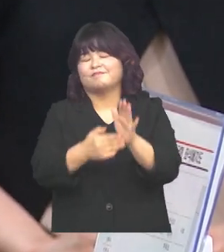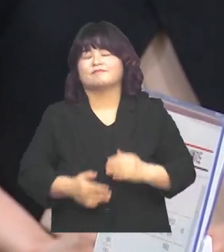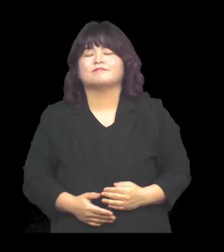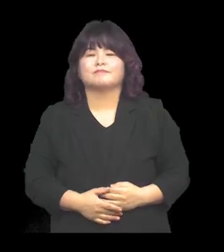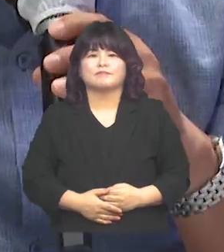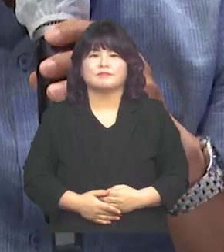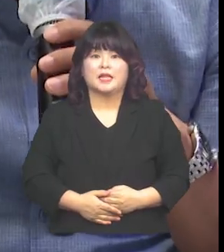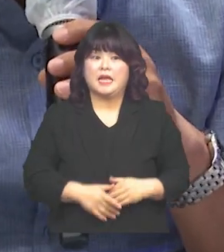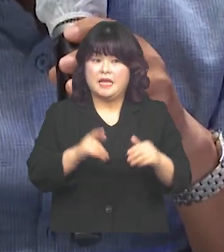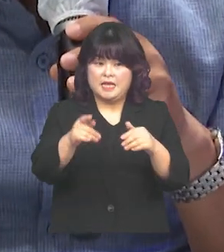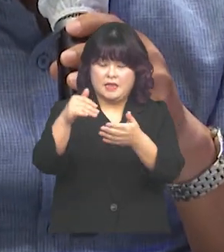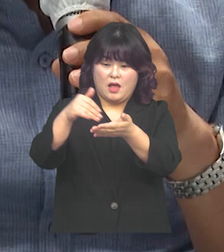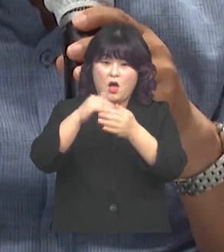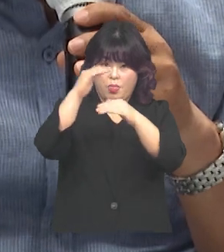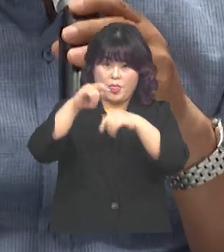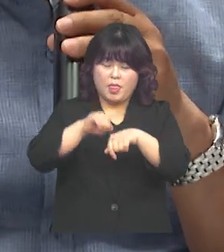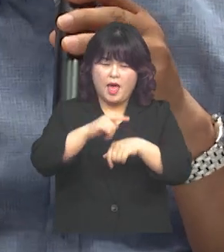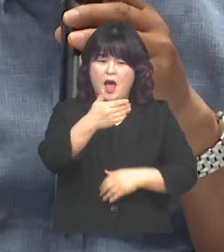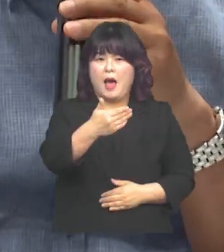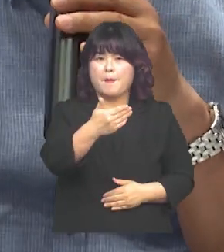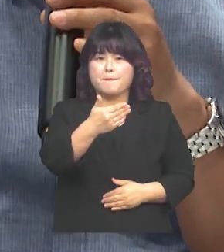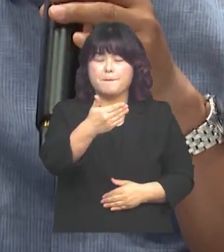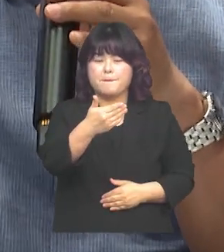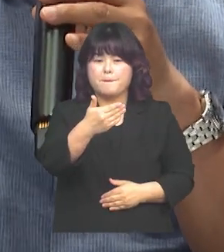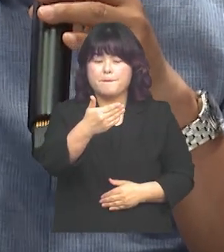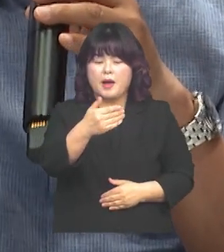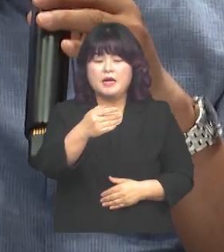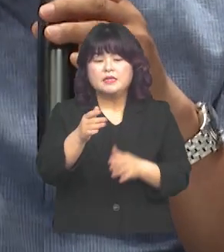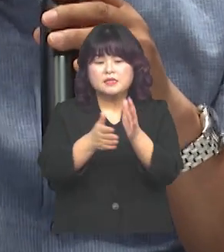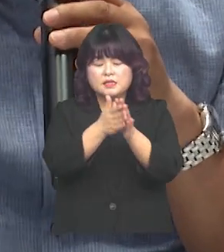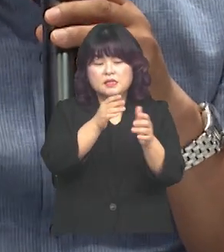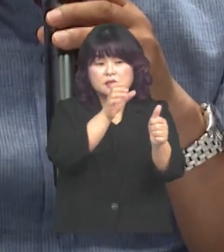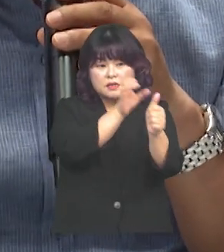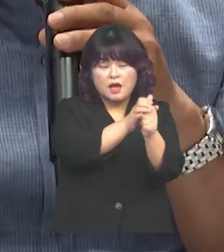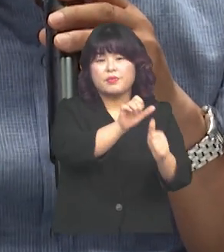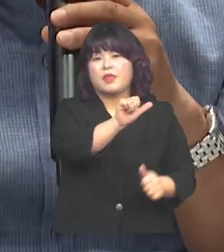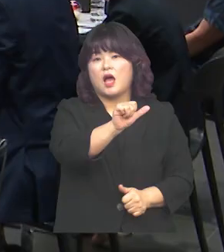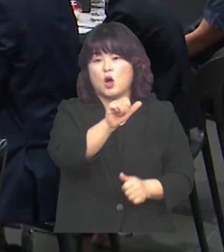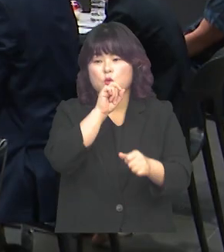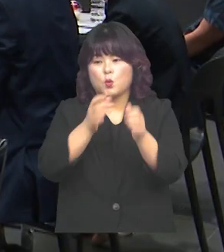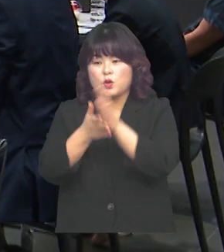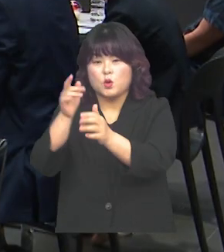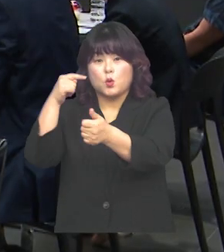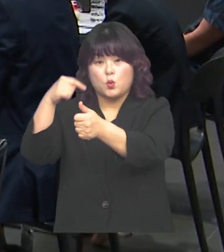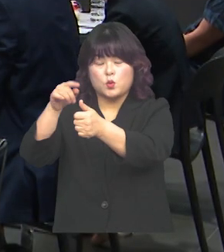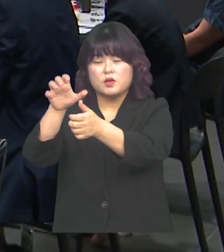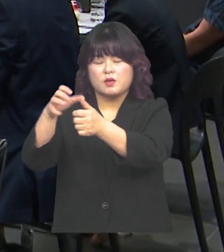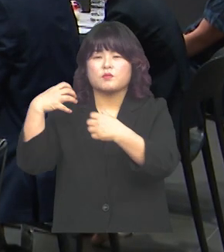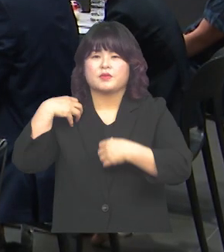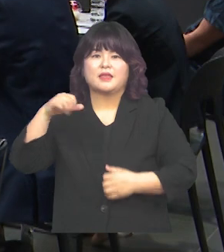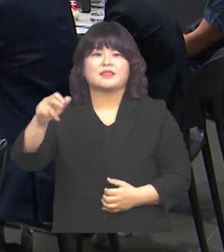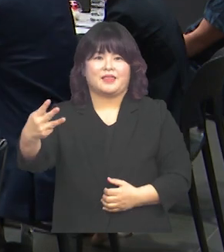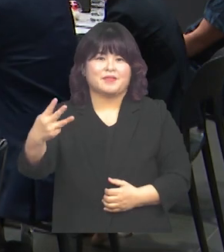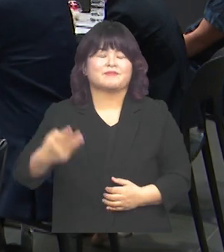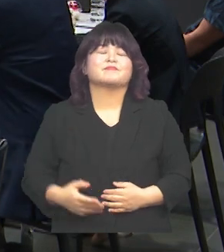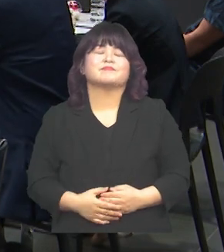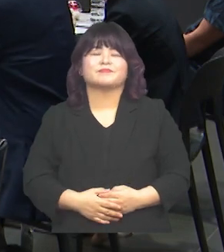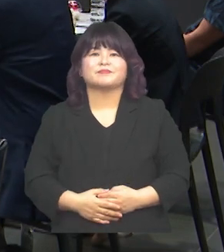말했습니다. 이날 건의 사항은 총 9건으로 4건은 시소관으로 처리하고 5건은 용인교육지원청이